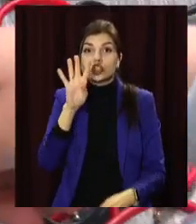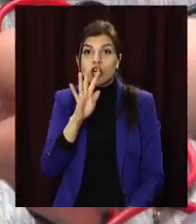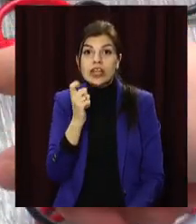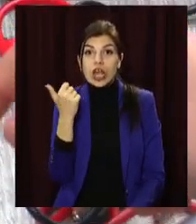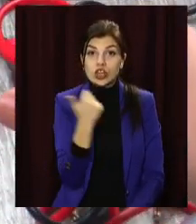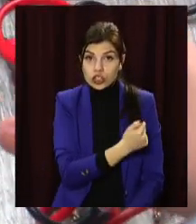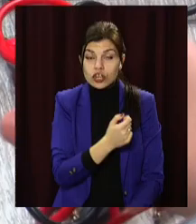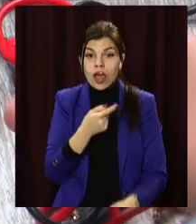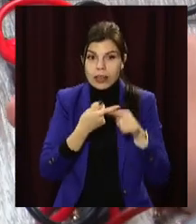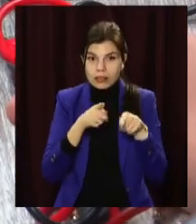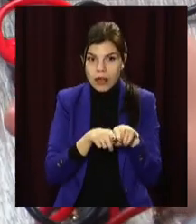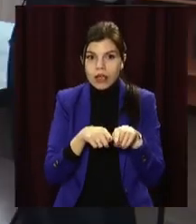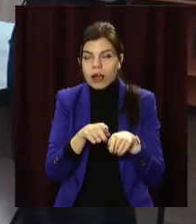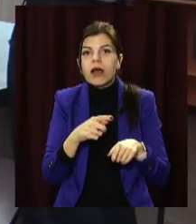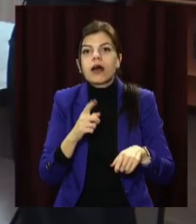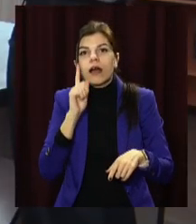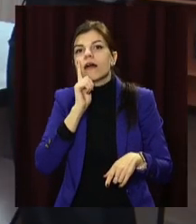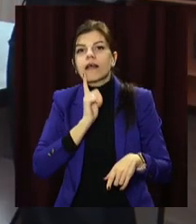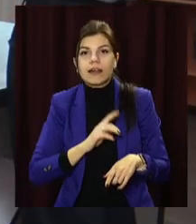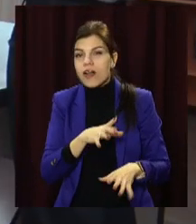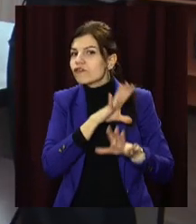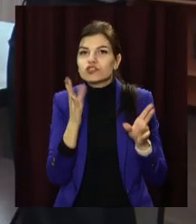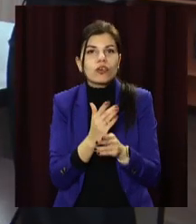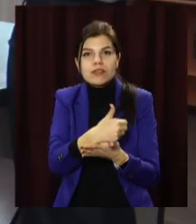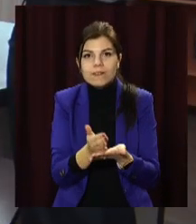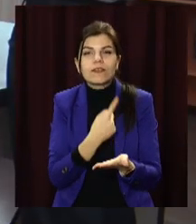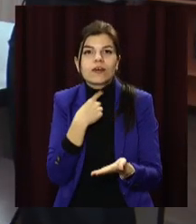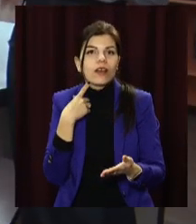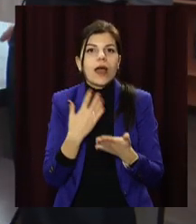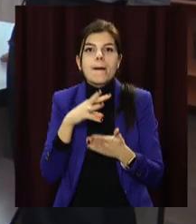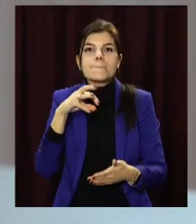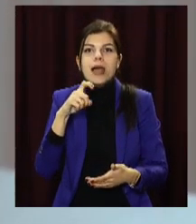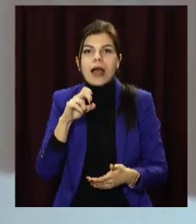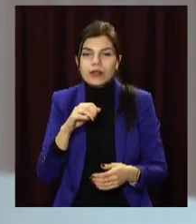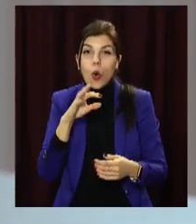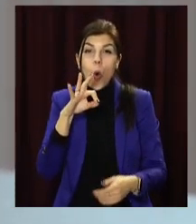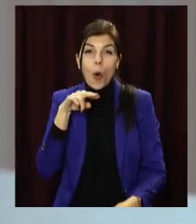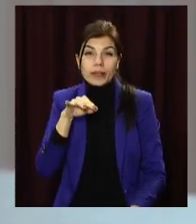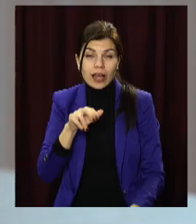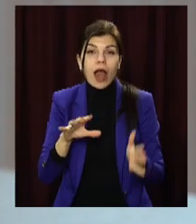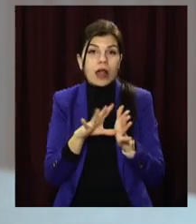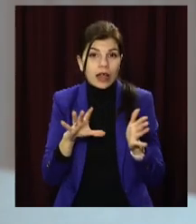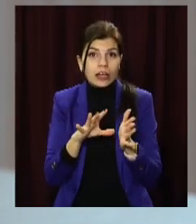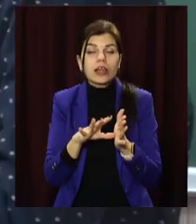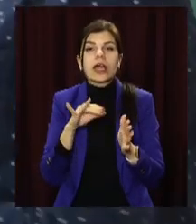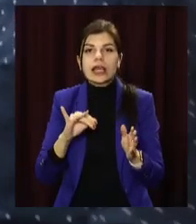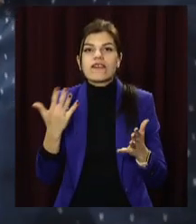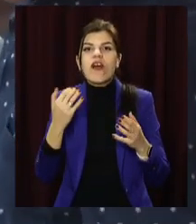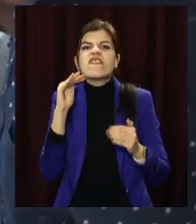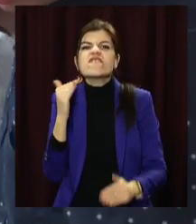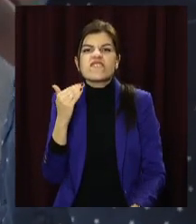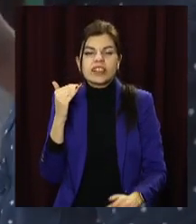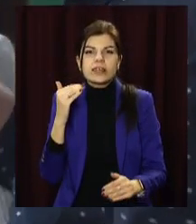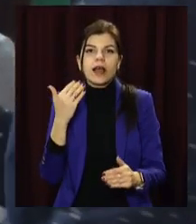така лабораторія – справжня знахідка. Тут є все необхідне для вивчення механіки, оптики, електрики і молекулярної фізики, а